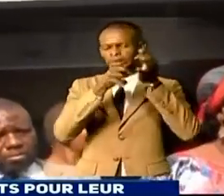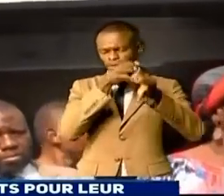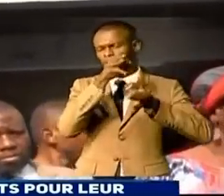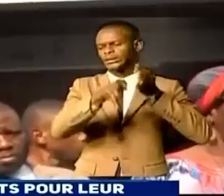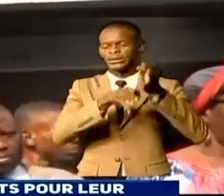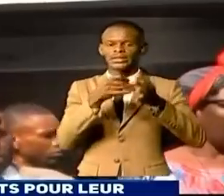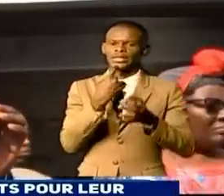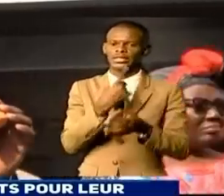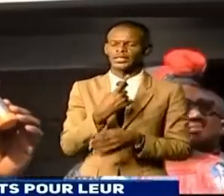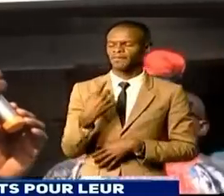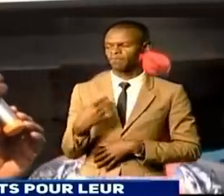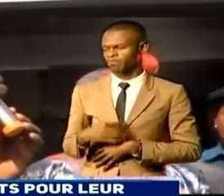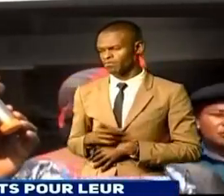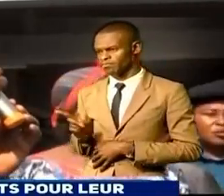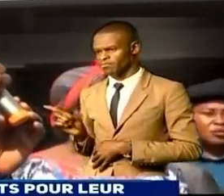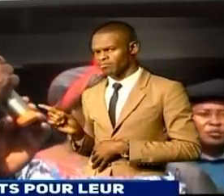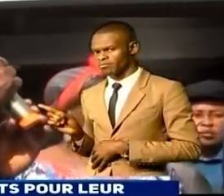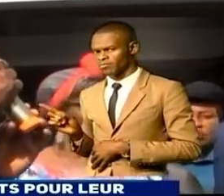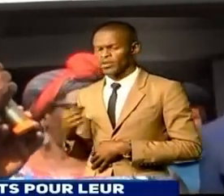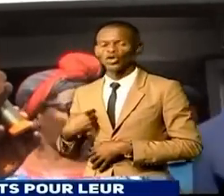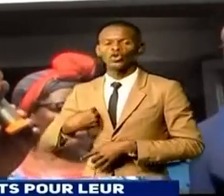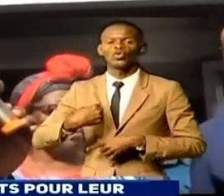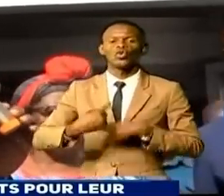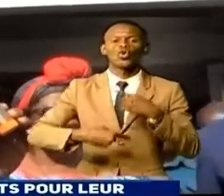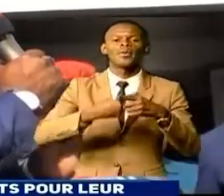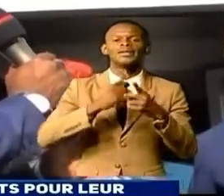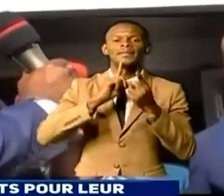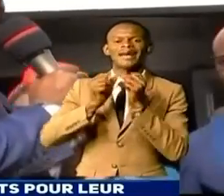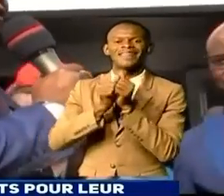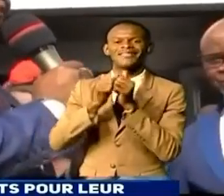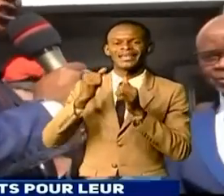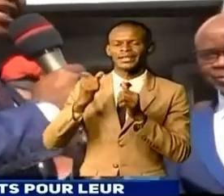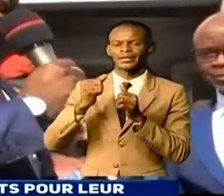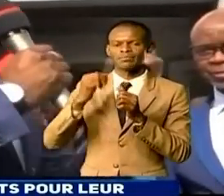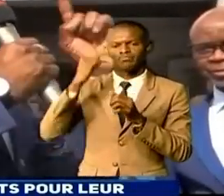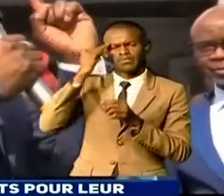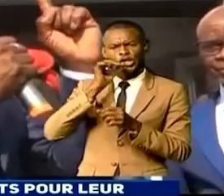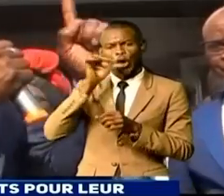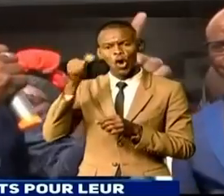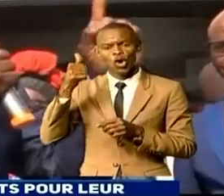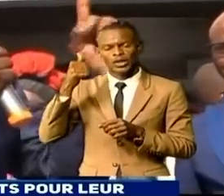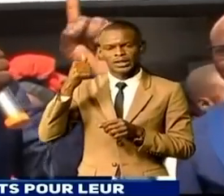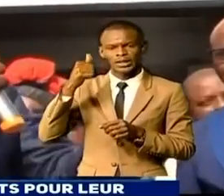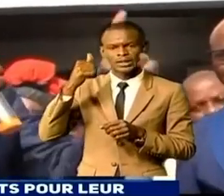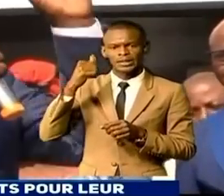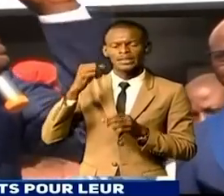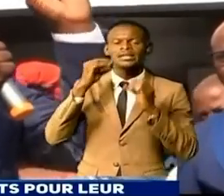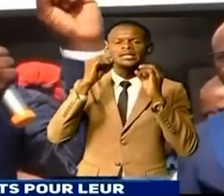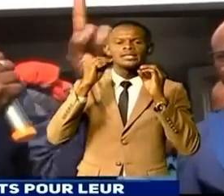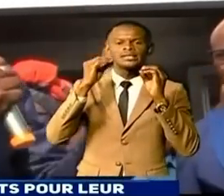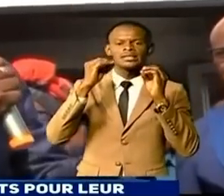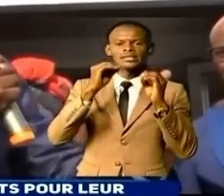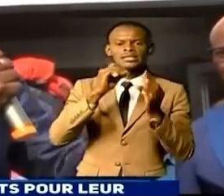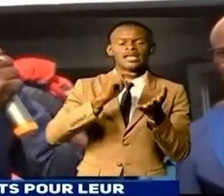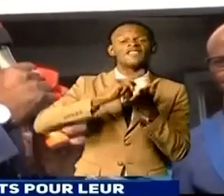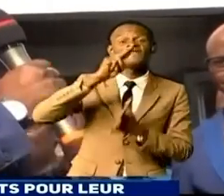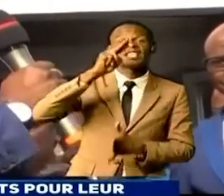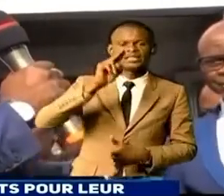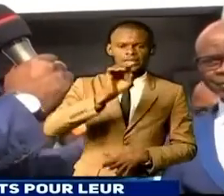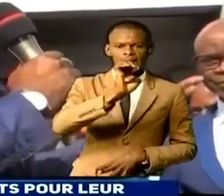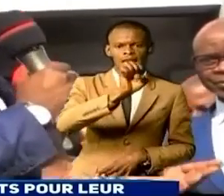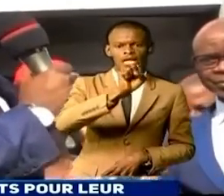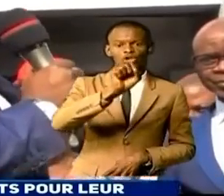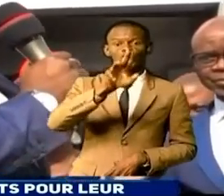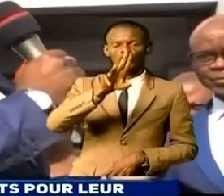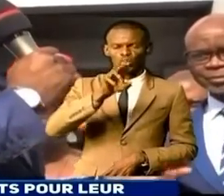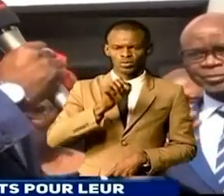mon collègue de l'enseignement supérieur et universitaire. Puisque ce projet est dédié spécialement aux étudiants, nous devons